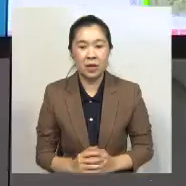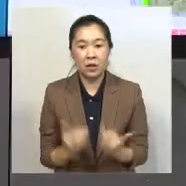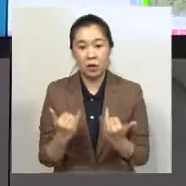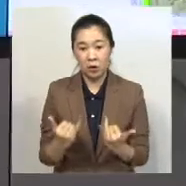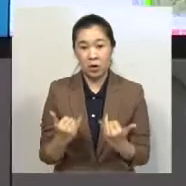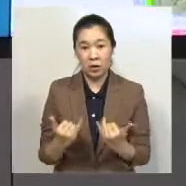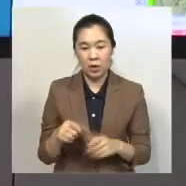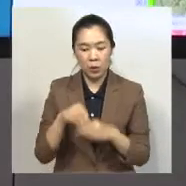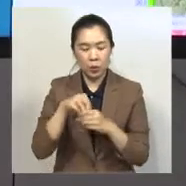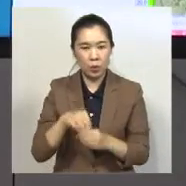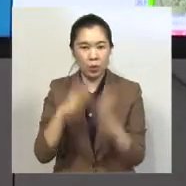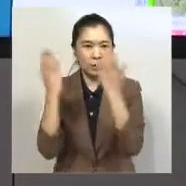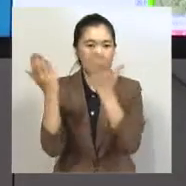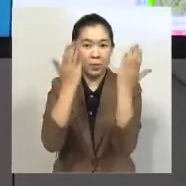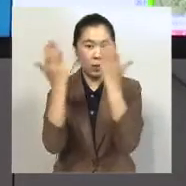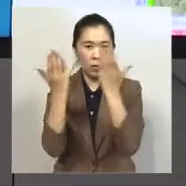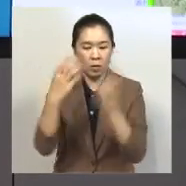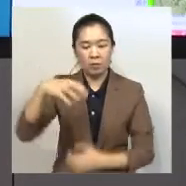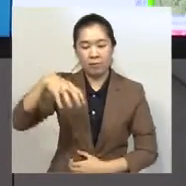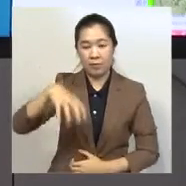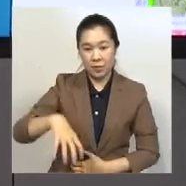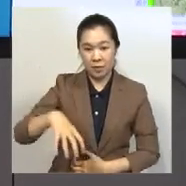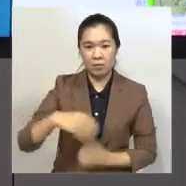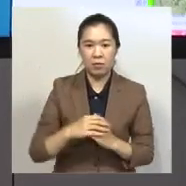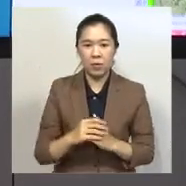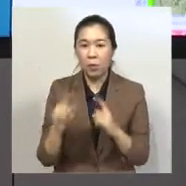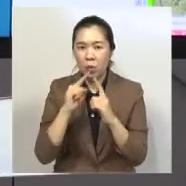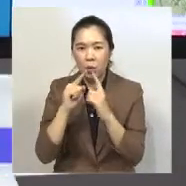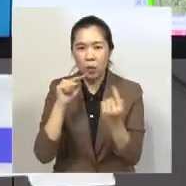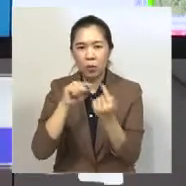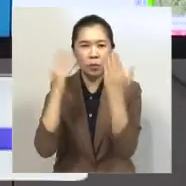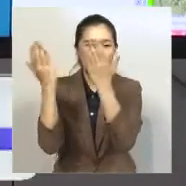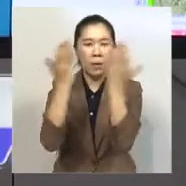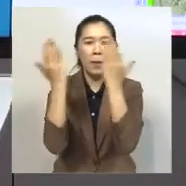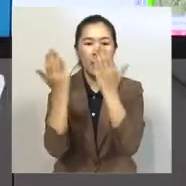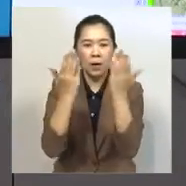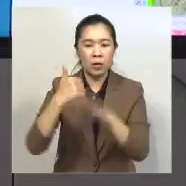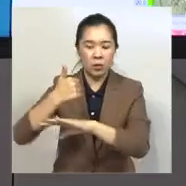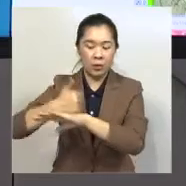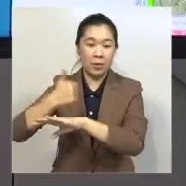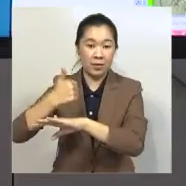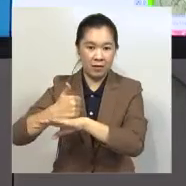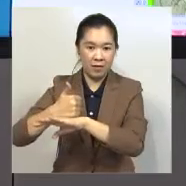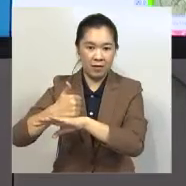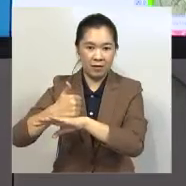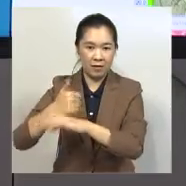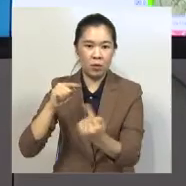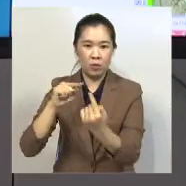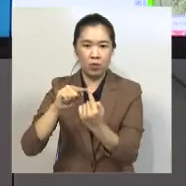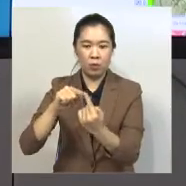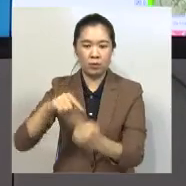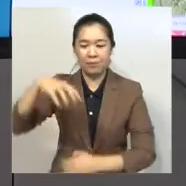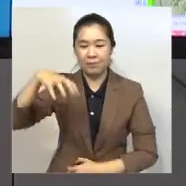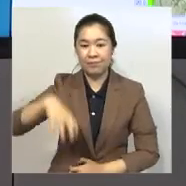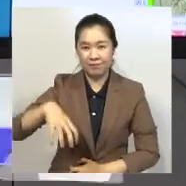ะตอนนี้ดิฉันอยู่ที่กรมอุตุนิยมวิทยานะคะเกาะติดสถานการณ์โพดุลร่วมกับท่านอธิบดีภูเวียงประคำมินท่านอธิบดีกรมอุตุนิยม